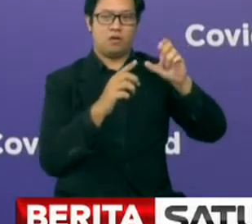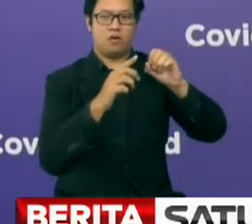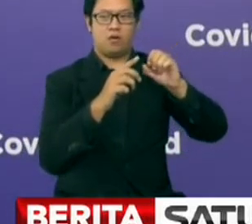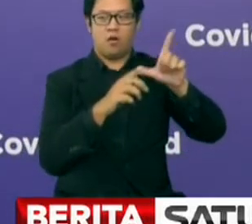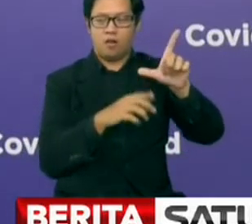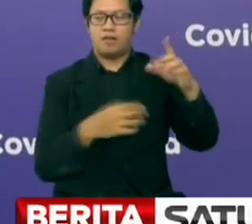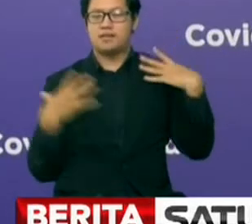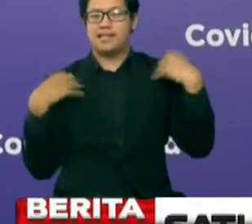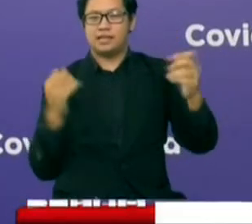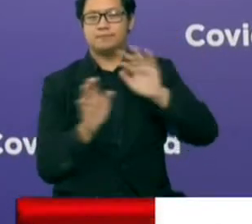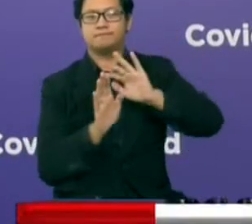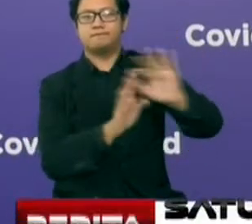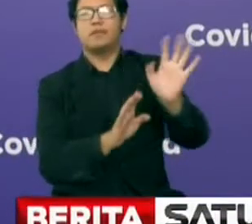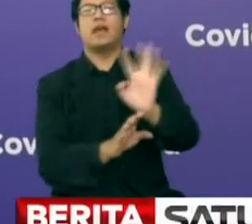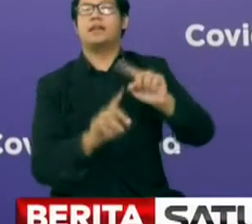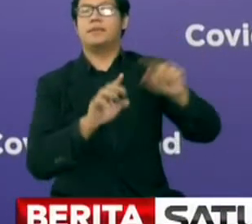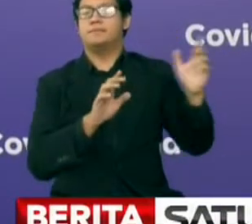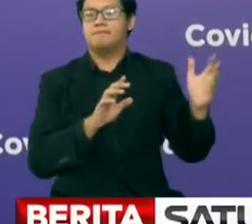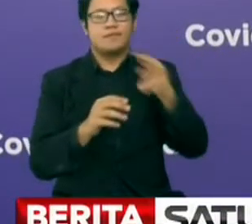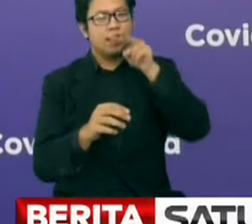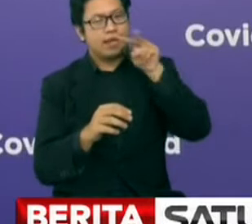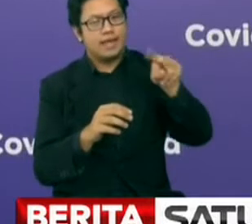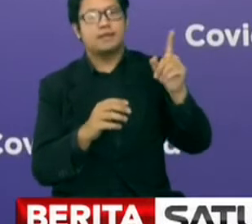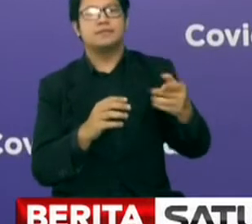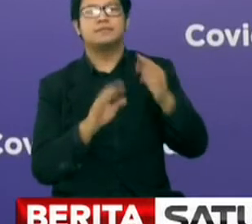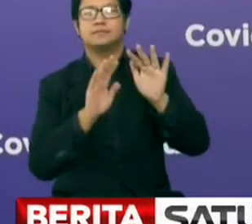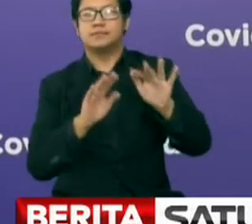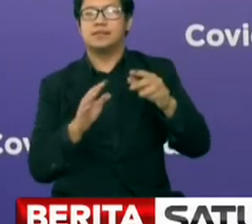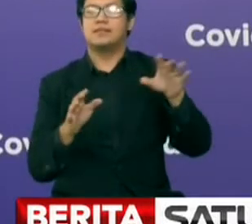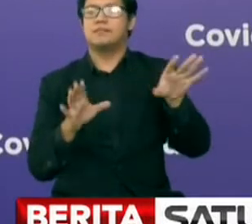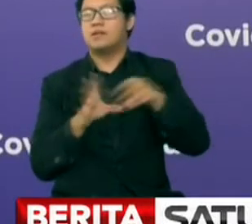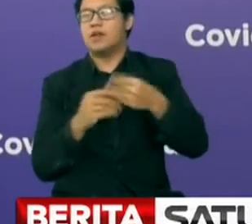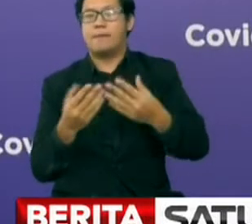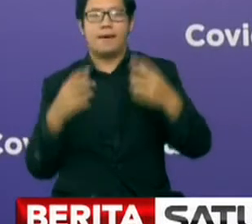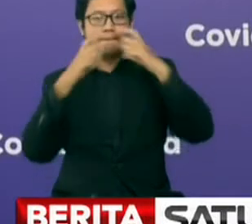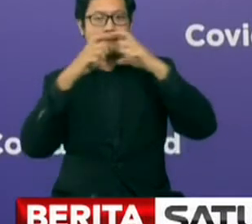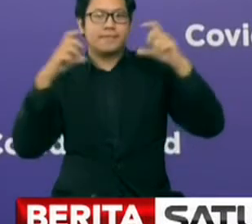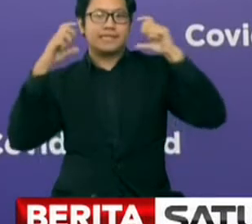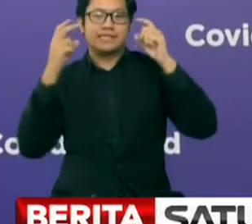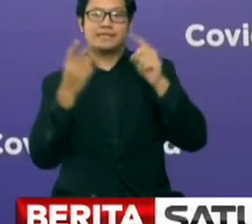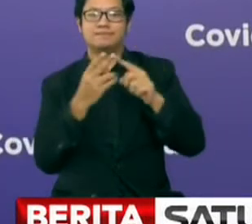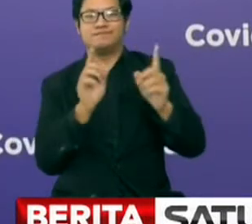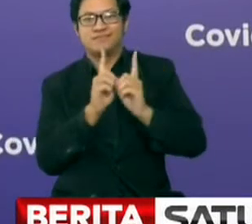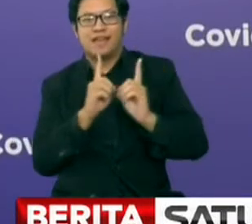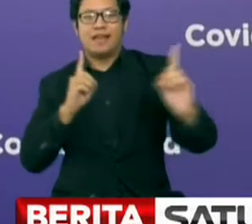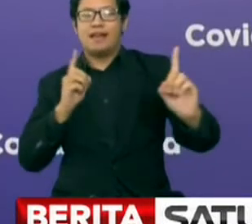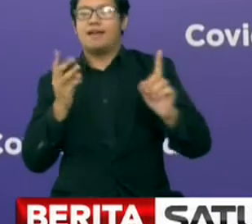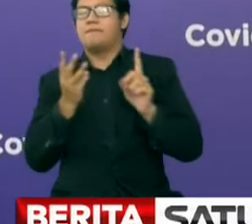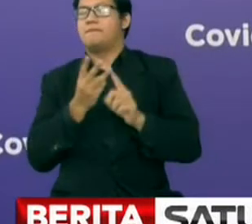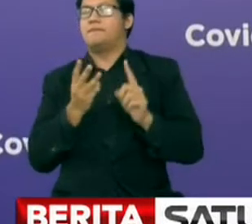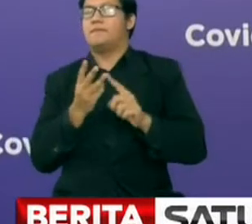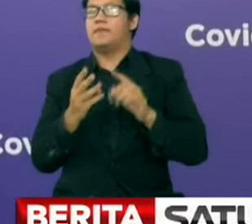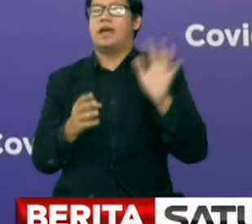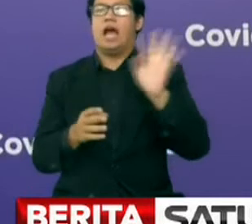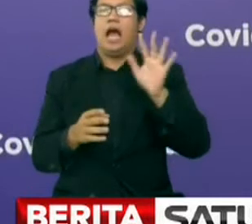yang menyangkut menjaga jarak menyangkut menggunakan masker menyangkut kemudian tidak